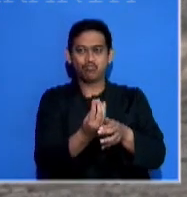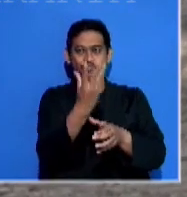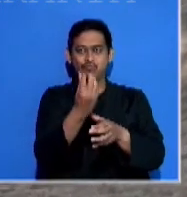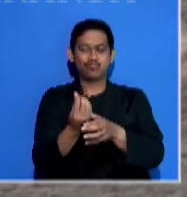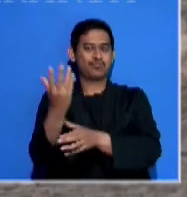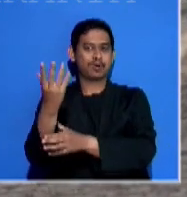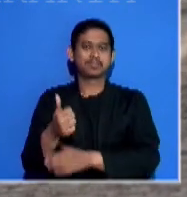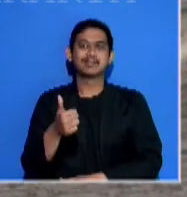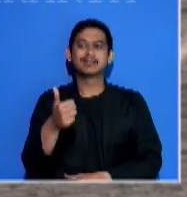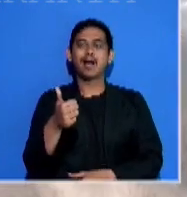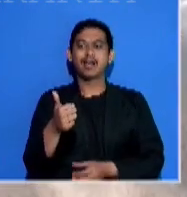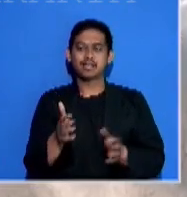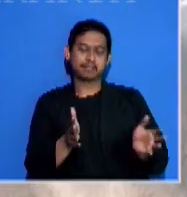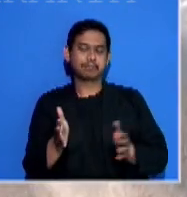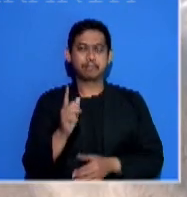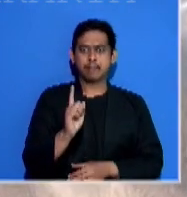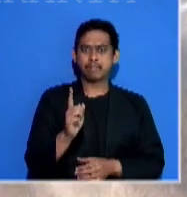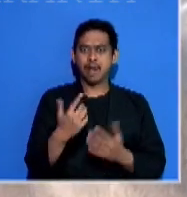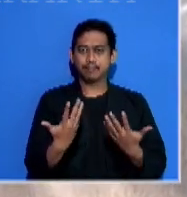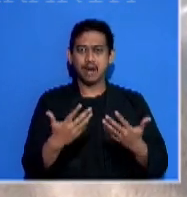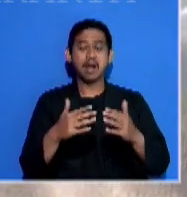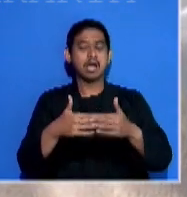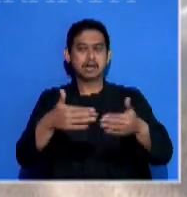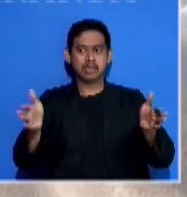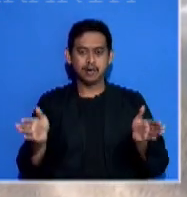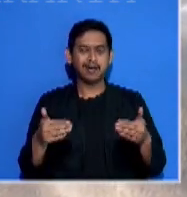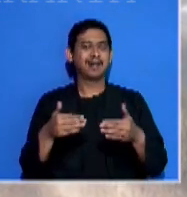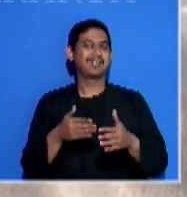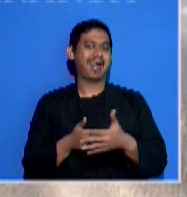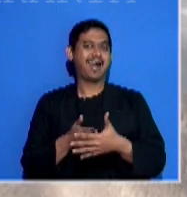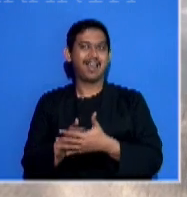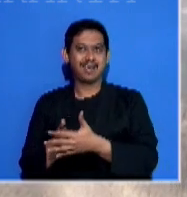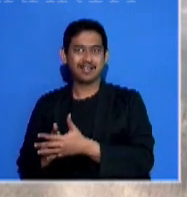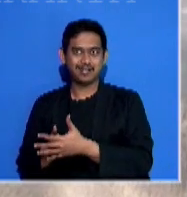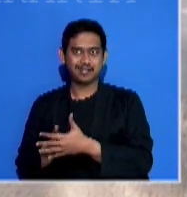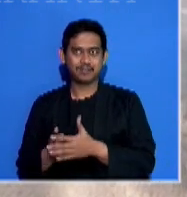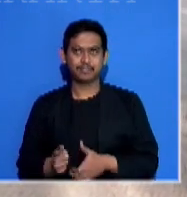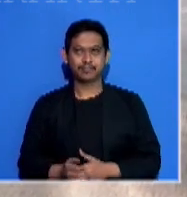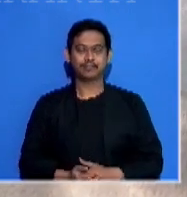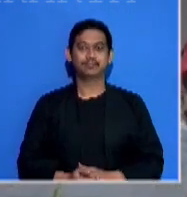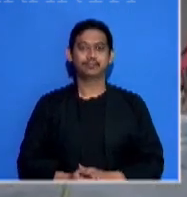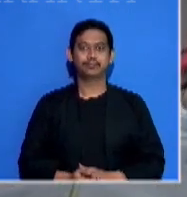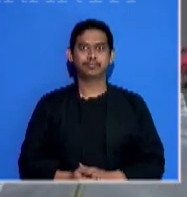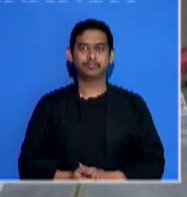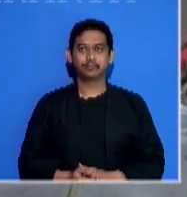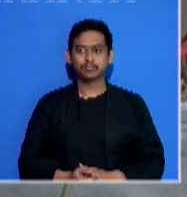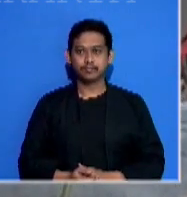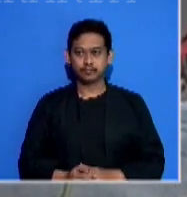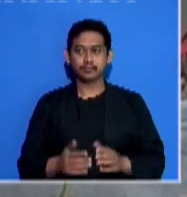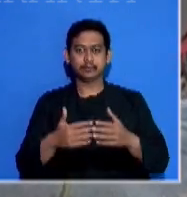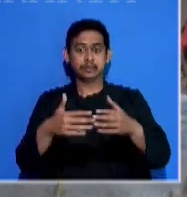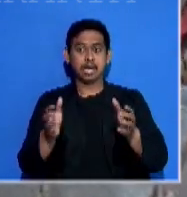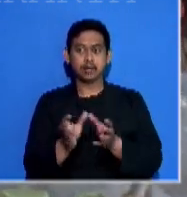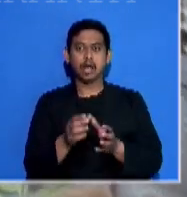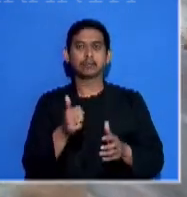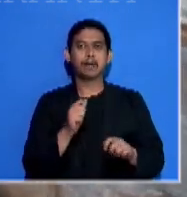lahan ingkang ugi dados perkawis piyambak mliginipun warga ingkang dumunung ing laladan kita. Maneka werni pot saged dipun ginakaken